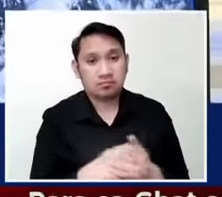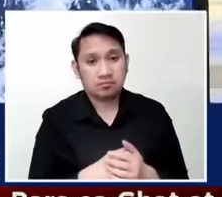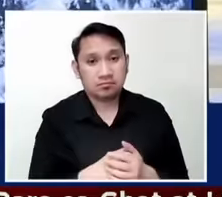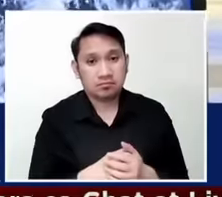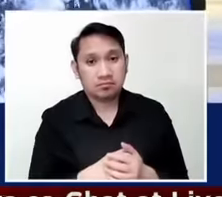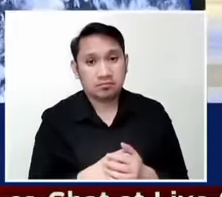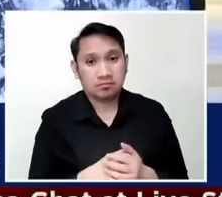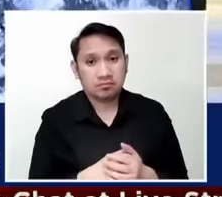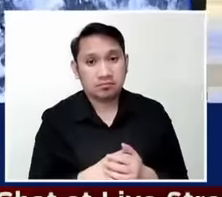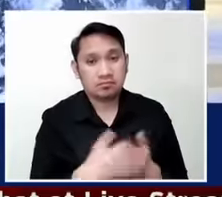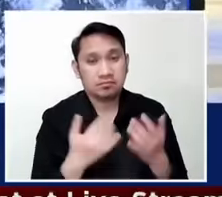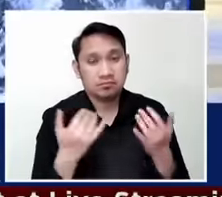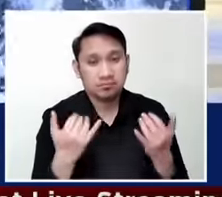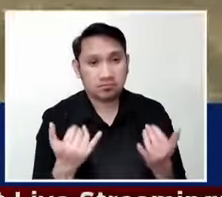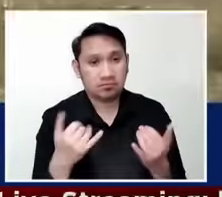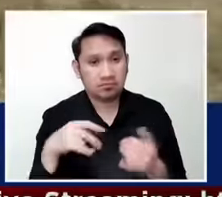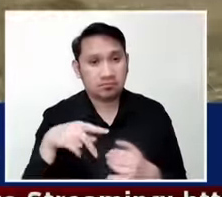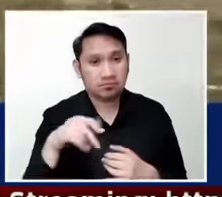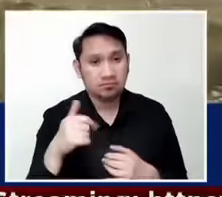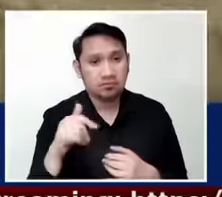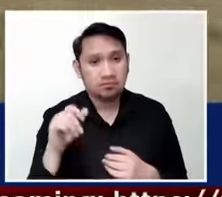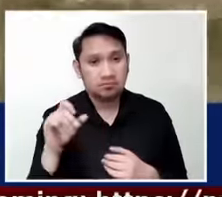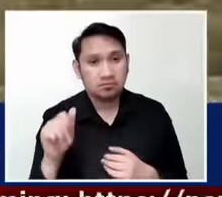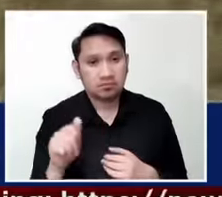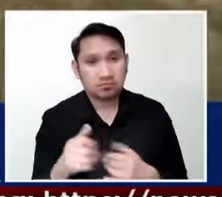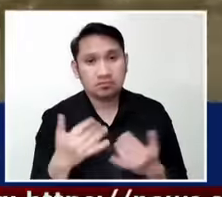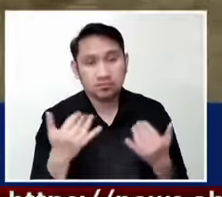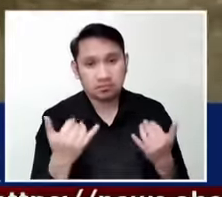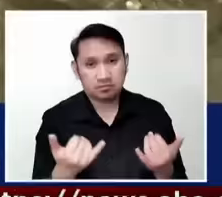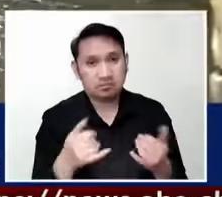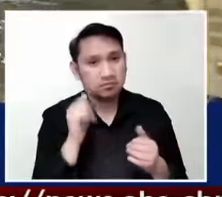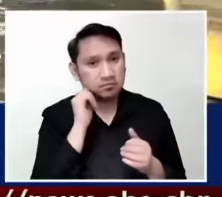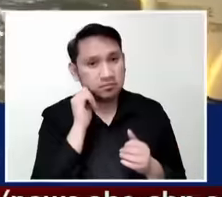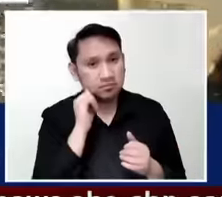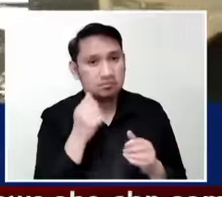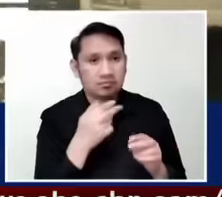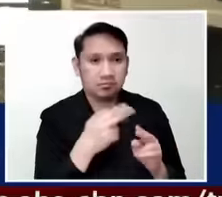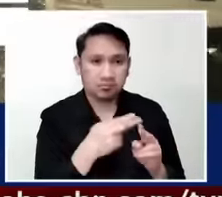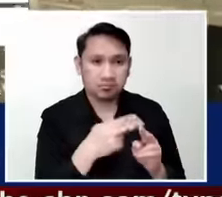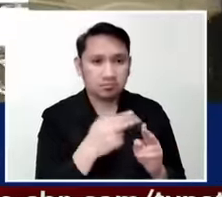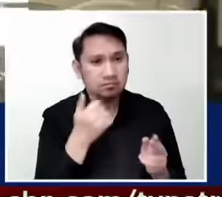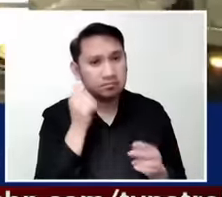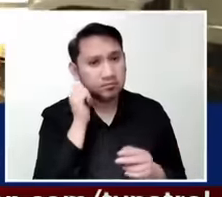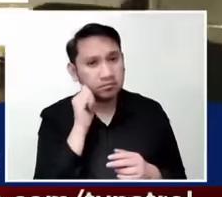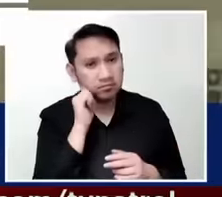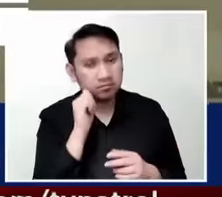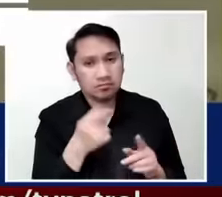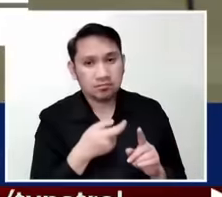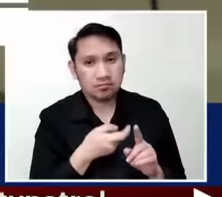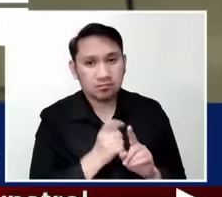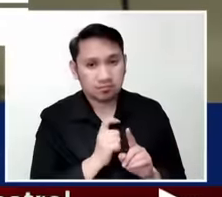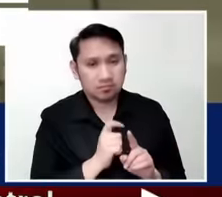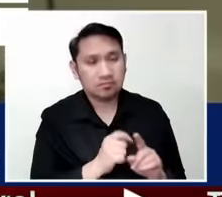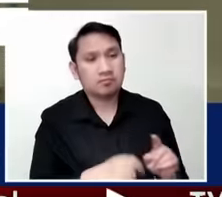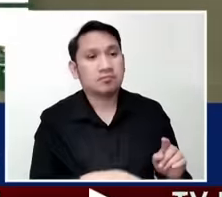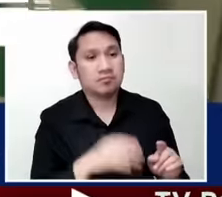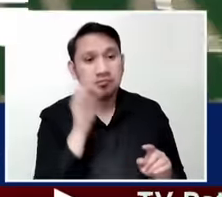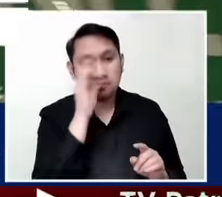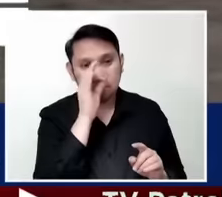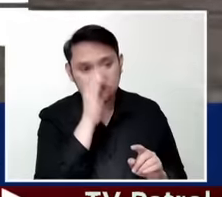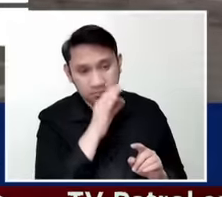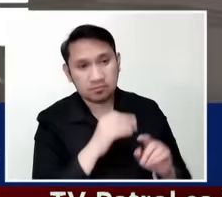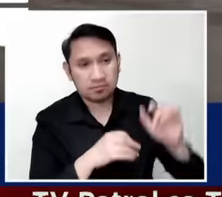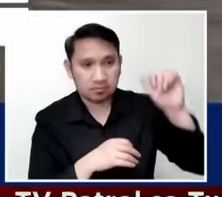Bureau na ngayon ay Pag-asa na. Karaniwang pangalan ng mga babae na nakabase sa Filipino alphabet at nagtatapos